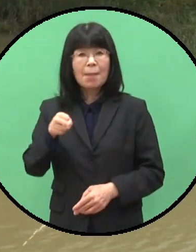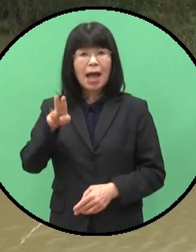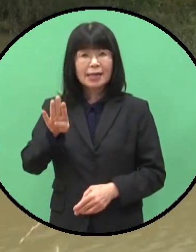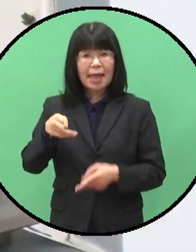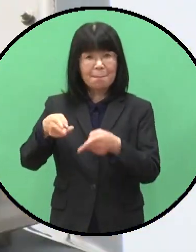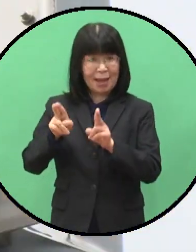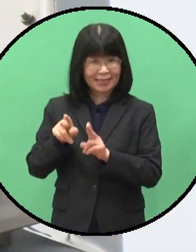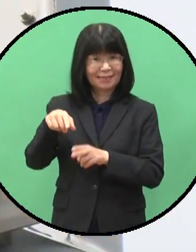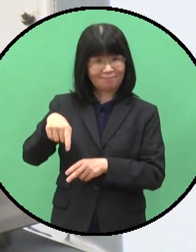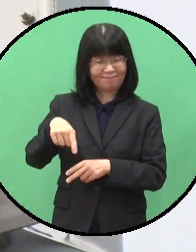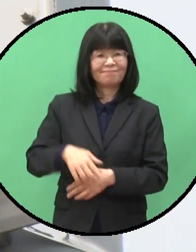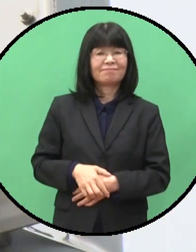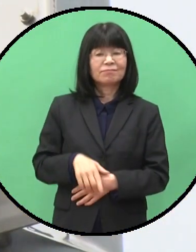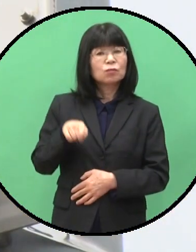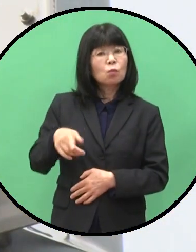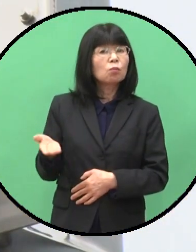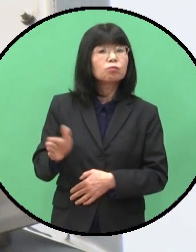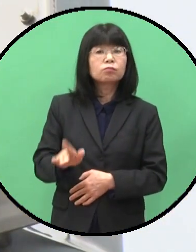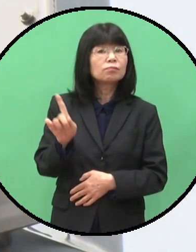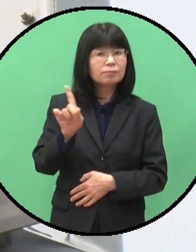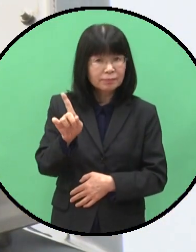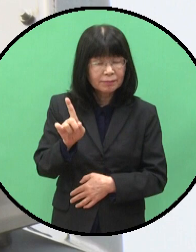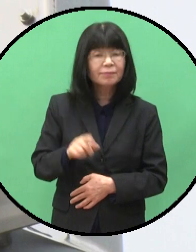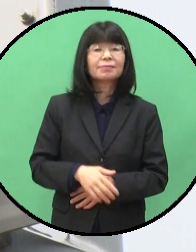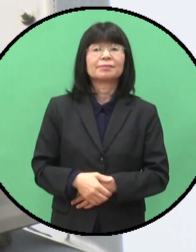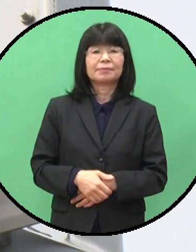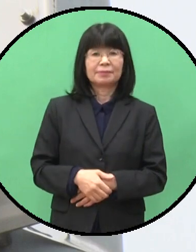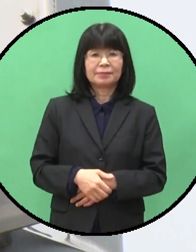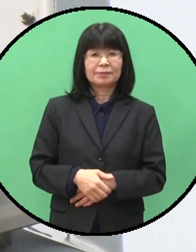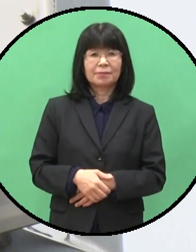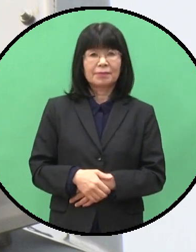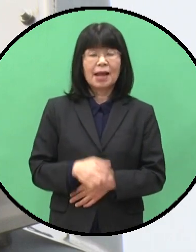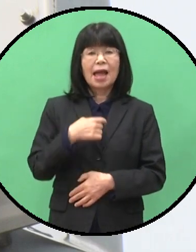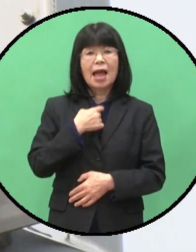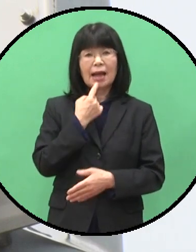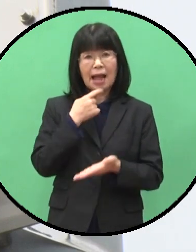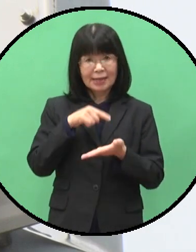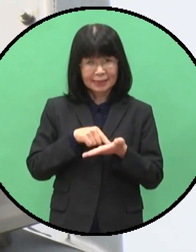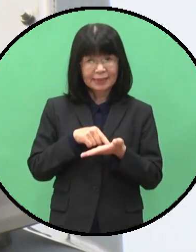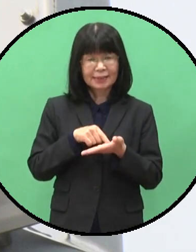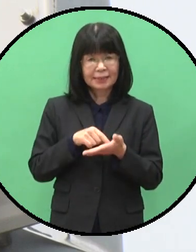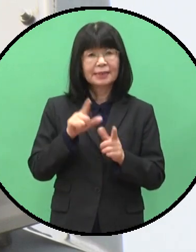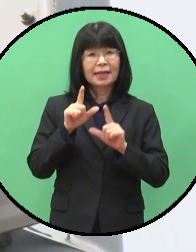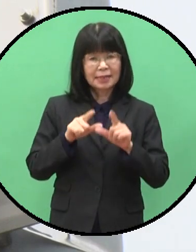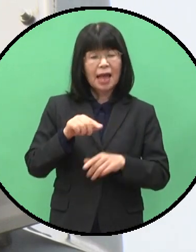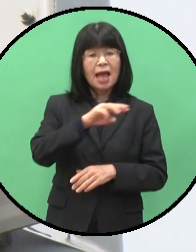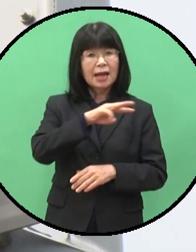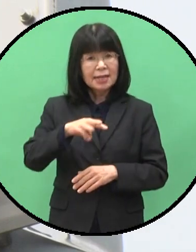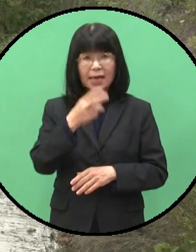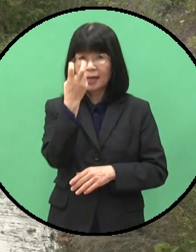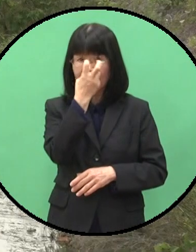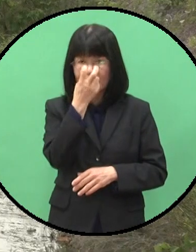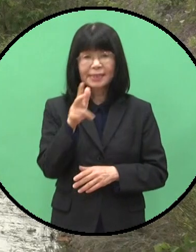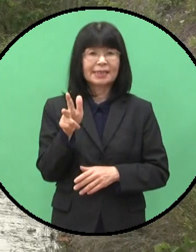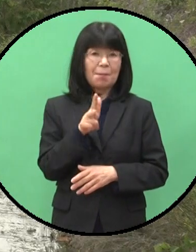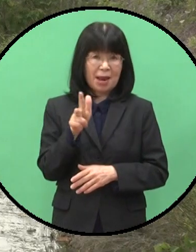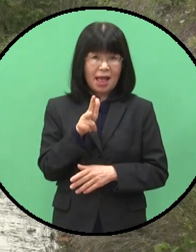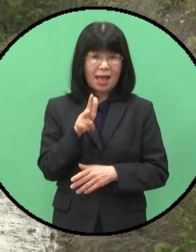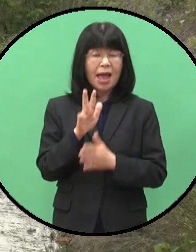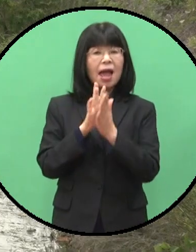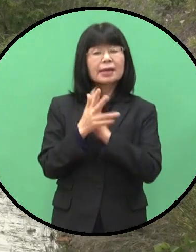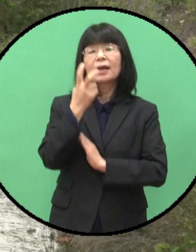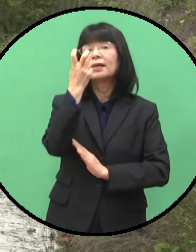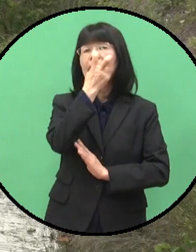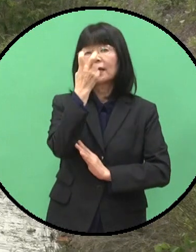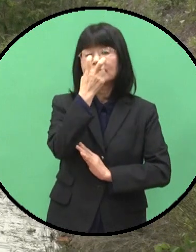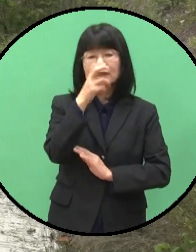。ここに設置されている機器は簡易型河川監視カメラです。県が管理